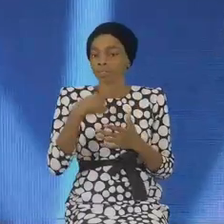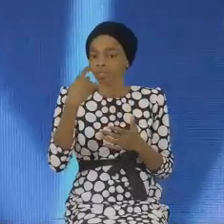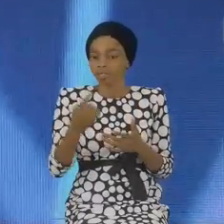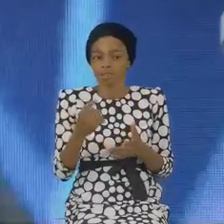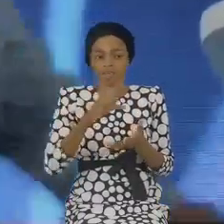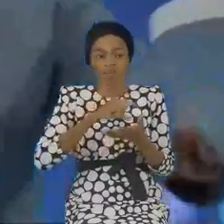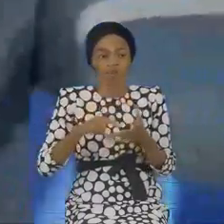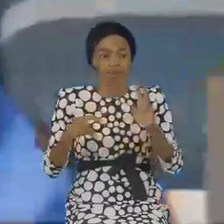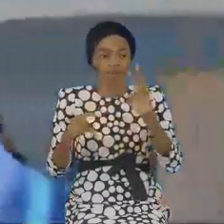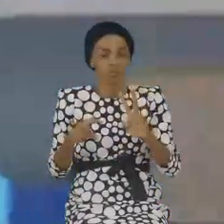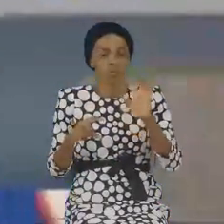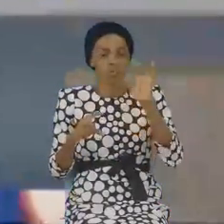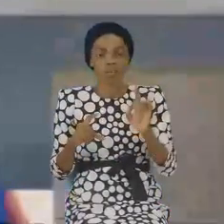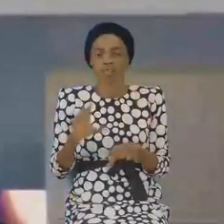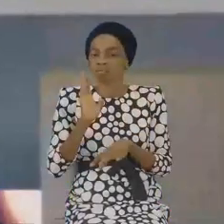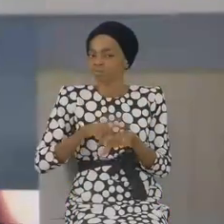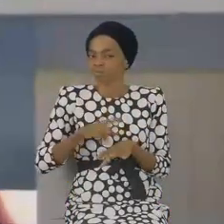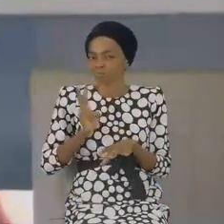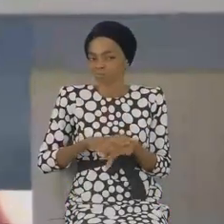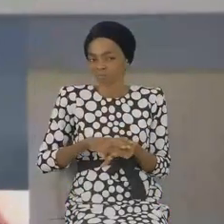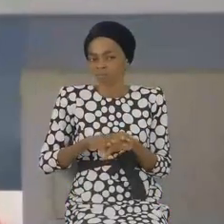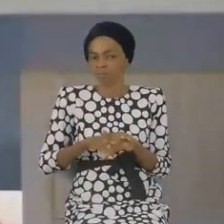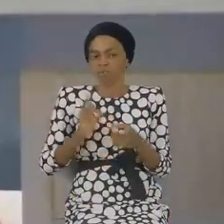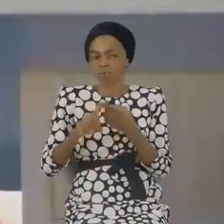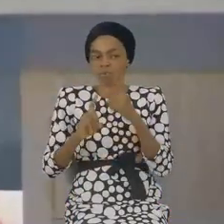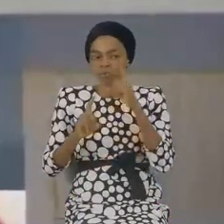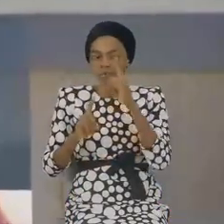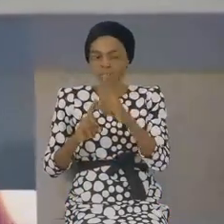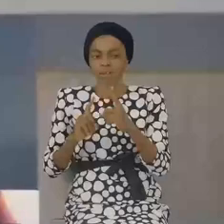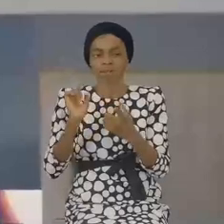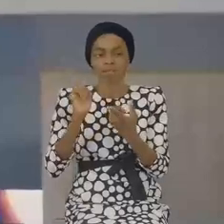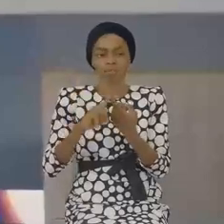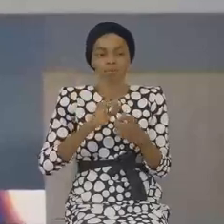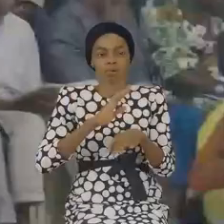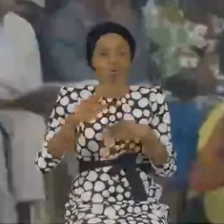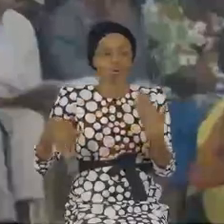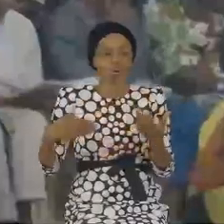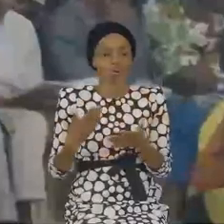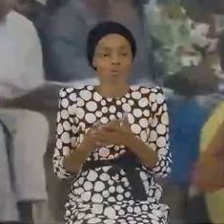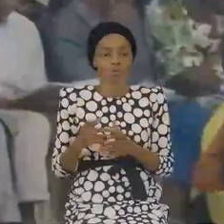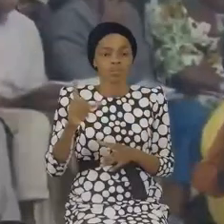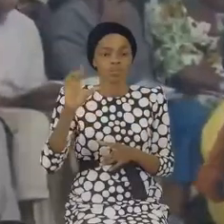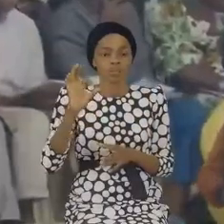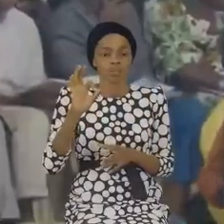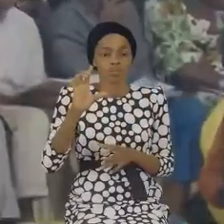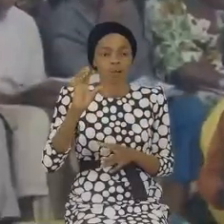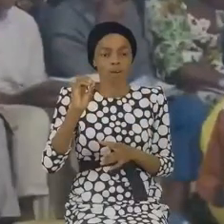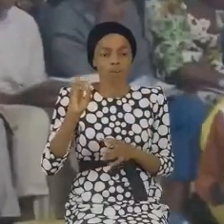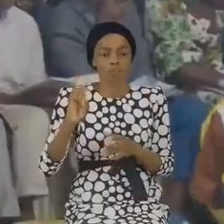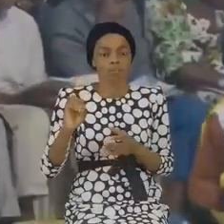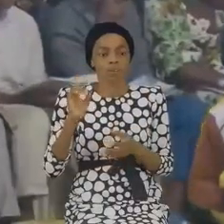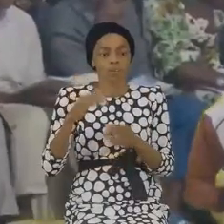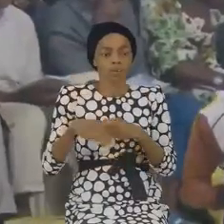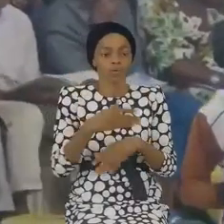28, prenez donc garde à vous-même et à tout le troupeau sur lequel le Saint-Esprit vous a établi